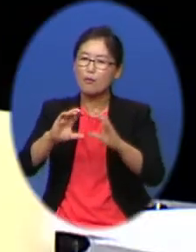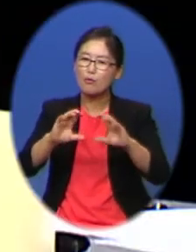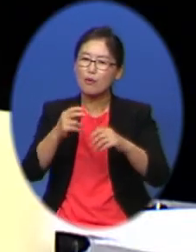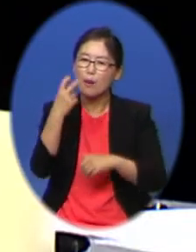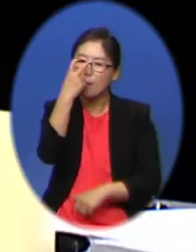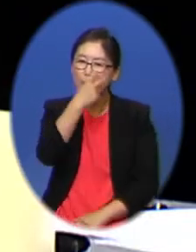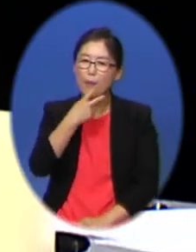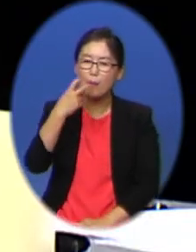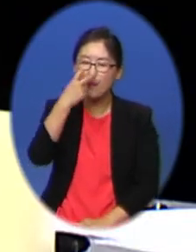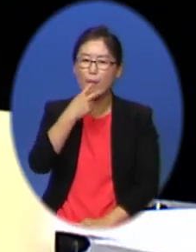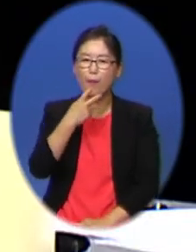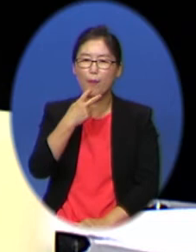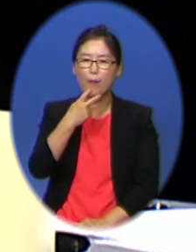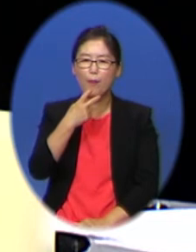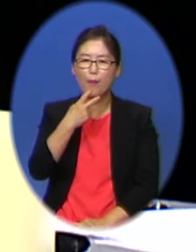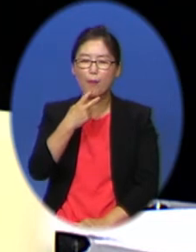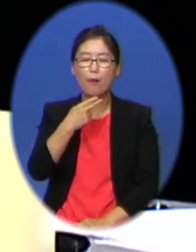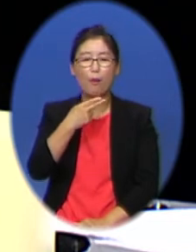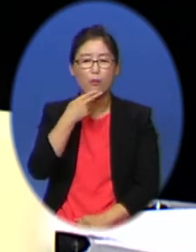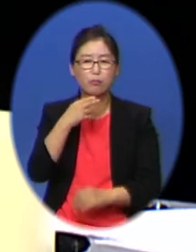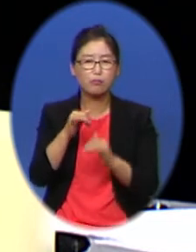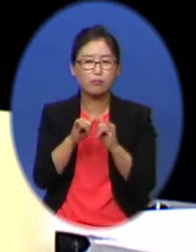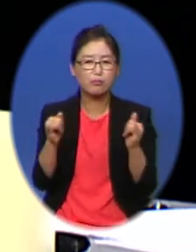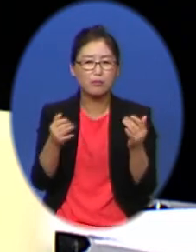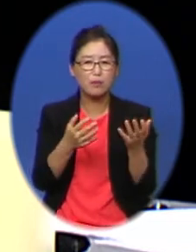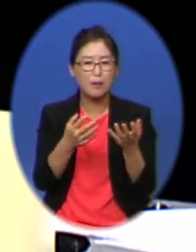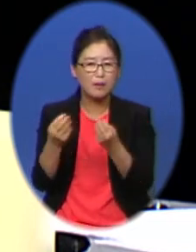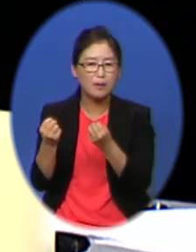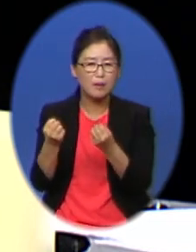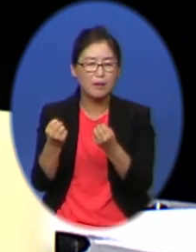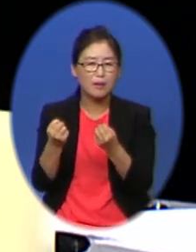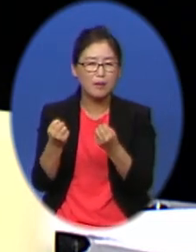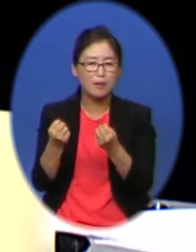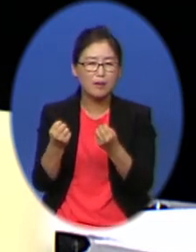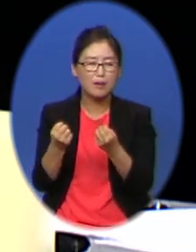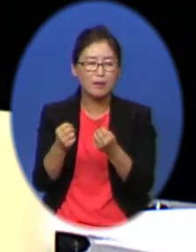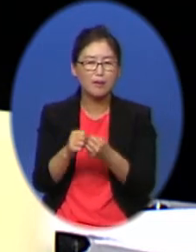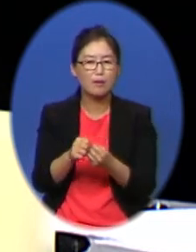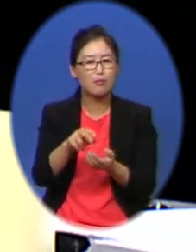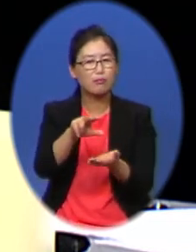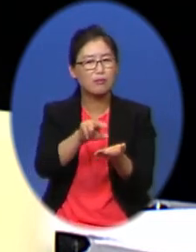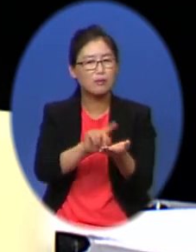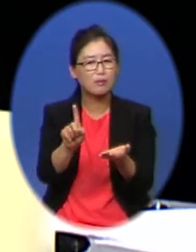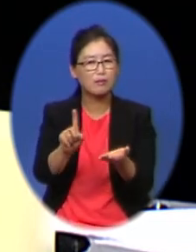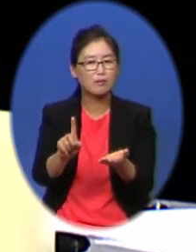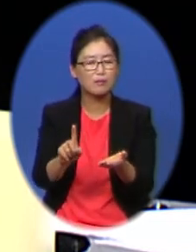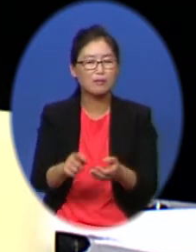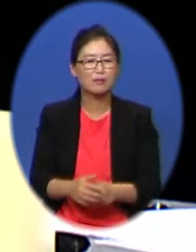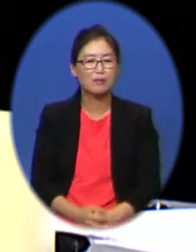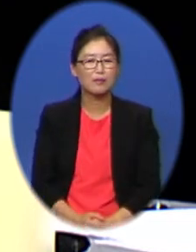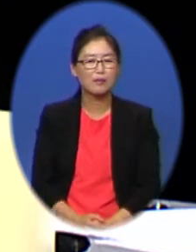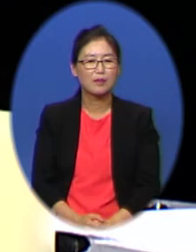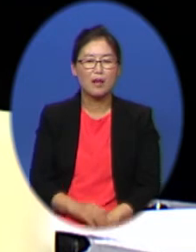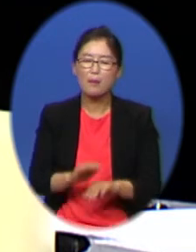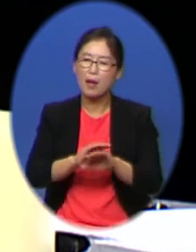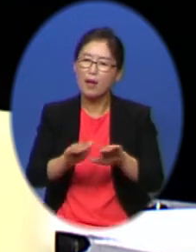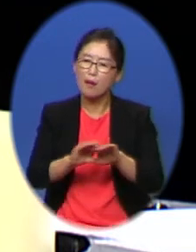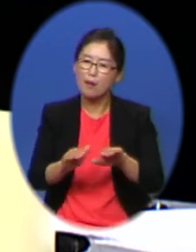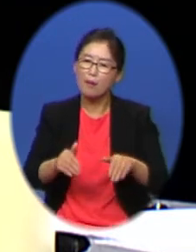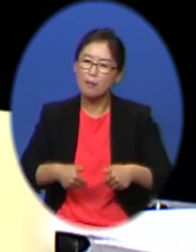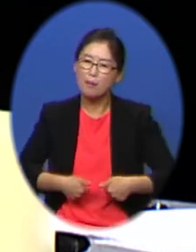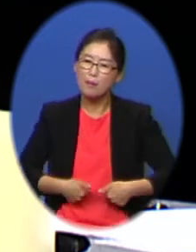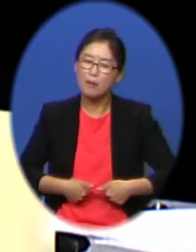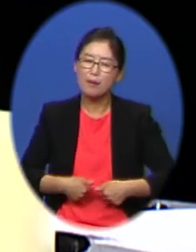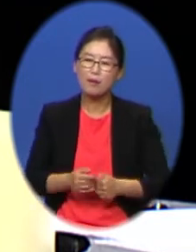분들이 꽤 많은 걸로 알고 있는데요. 이 가장 큰 문제점이라면 뭐 어떤 것이 있는지, 뭐 꼭 해결이 필요하다, 뭐